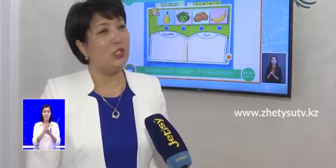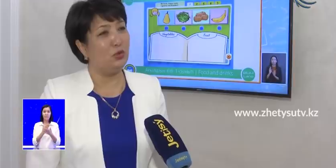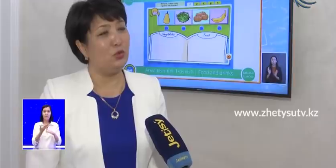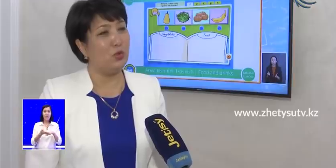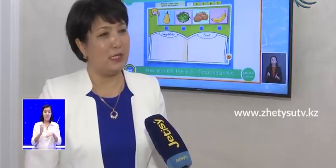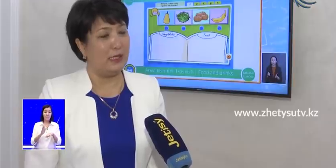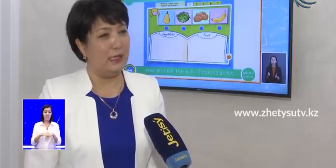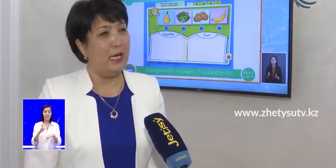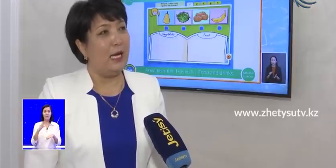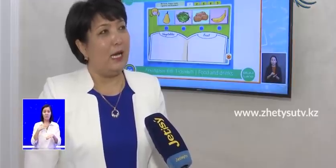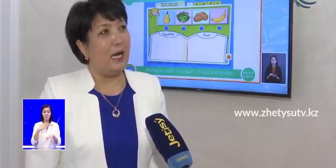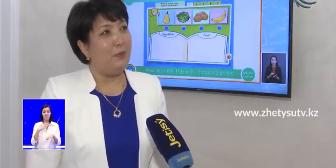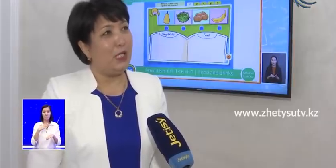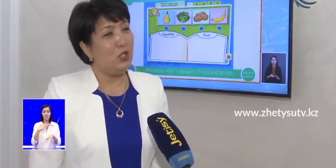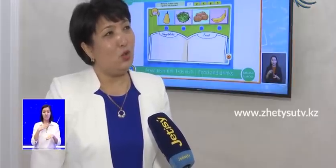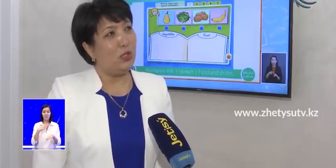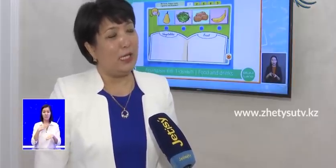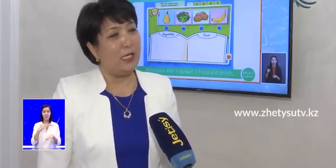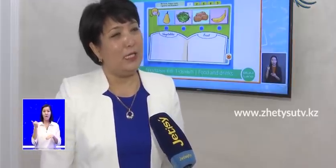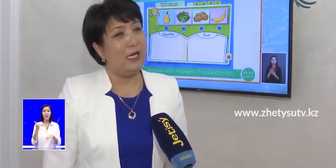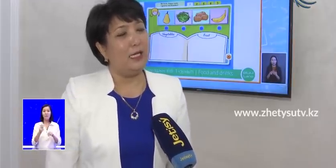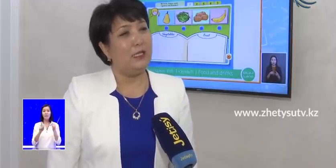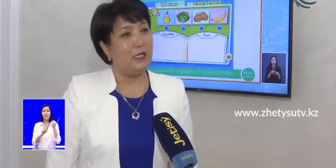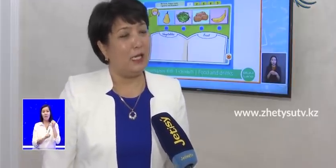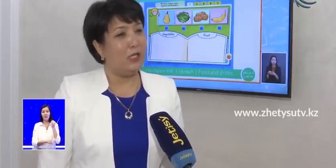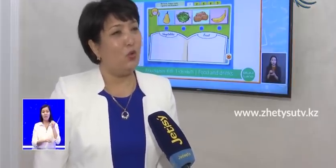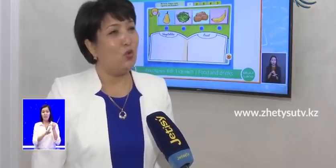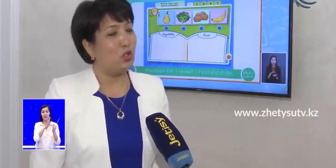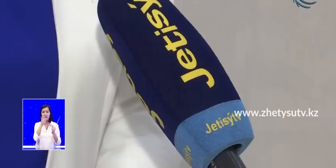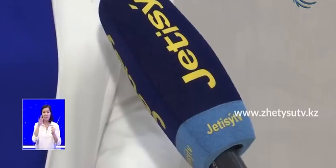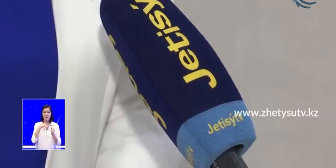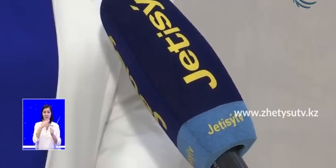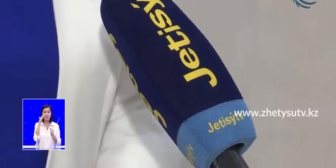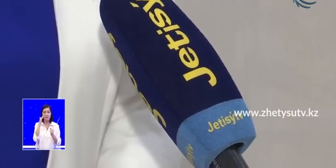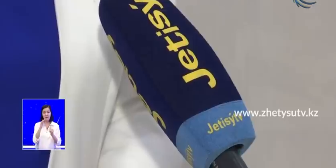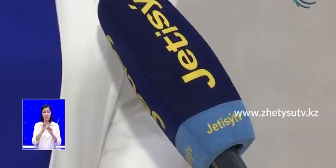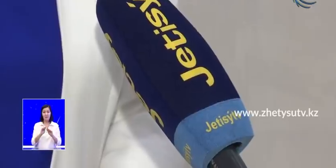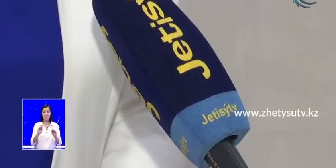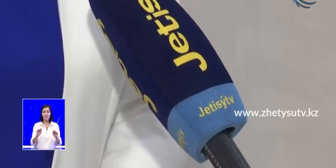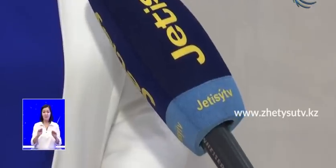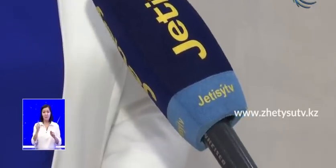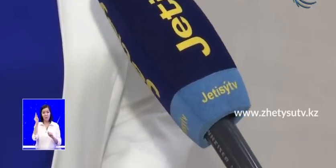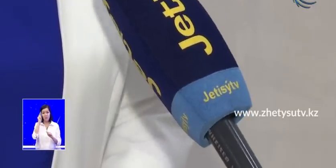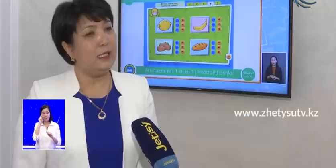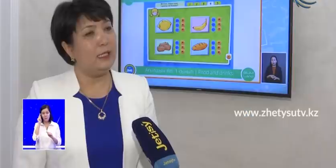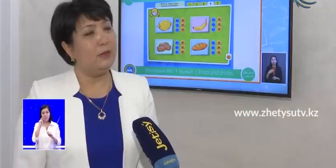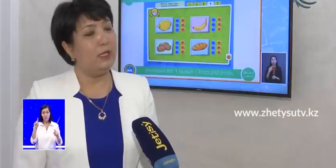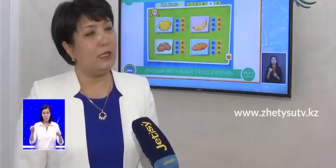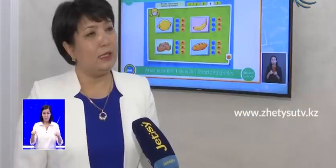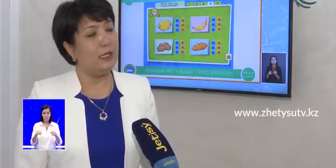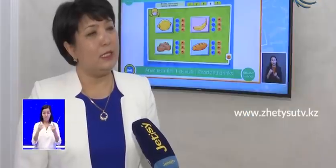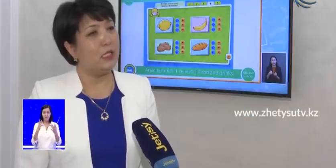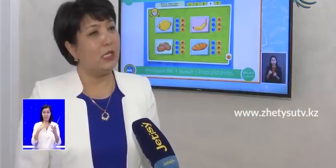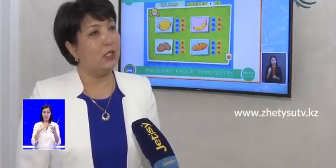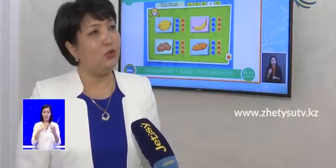кішкене қиындық туғызды. Аптаның соңына қарай ата-аналар, оқушылар да төселе бастады. Ата-аналар да,